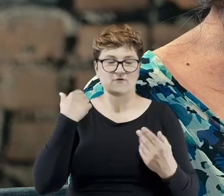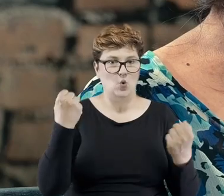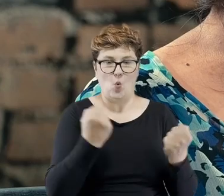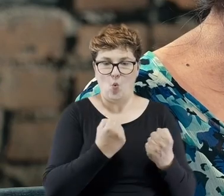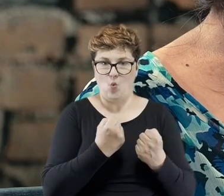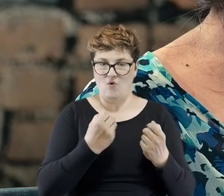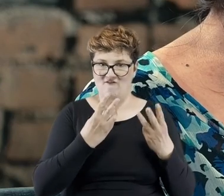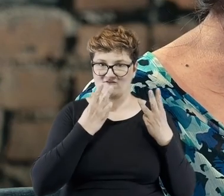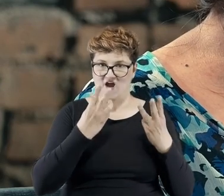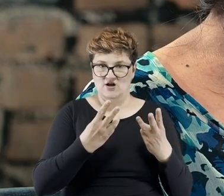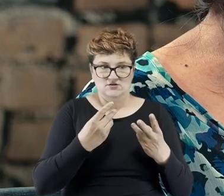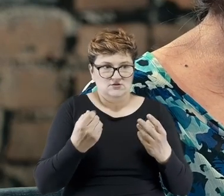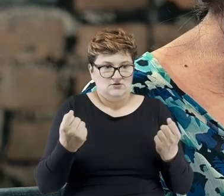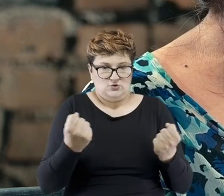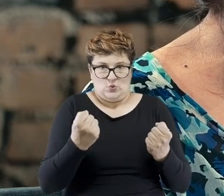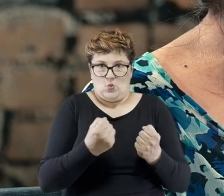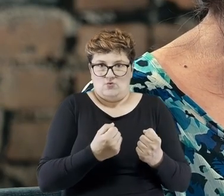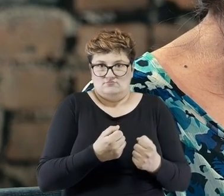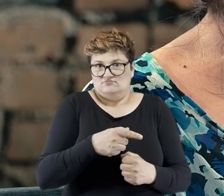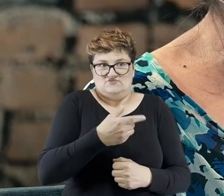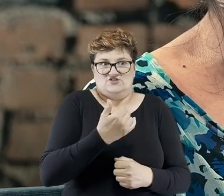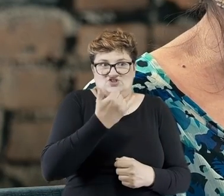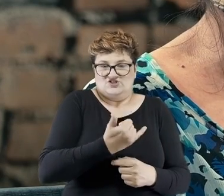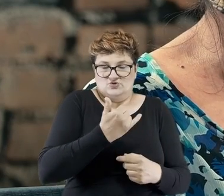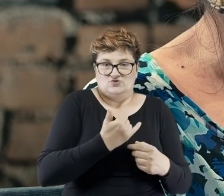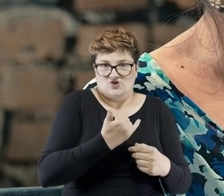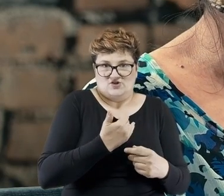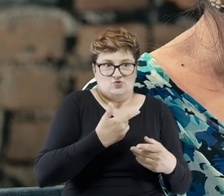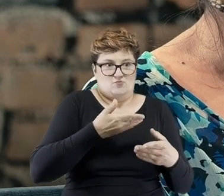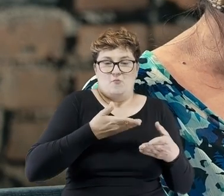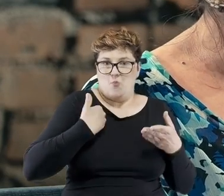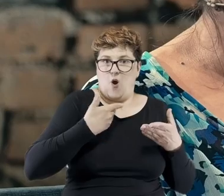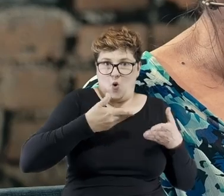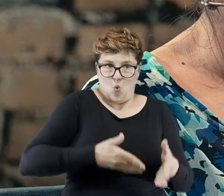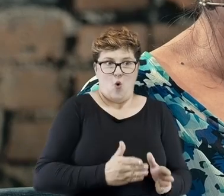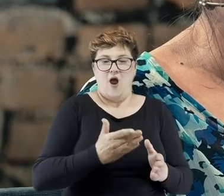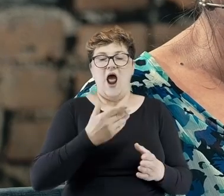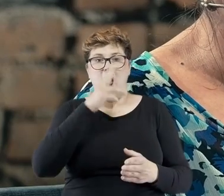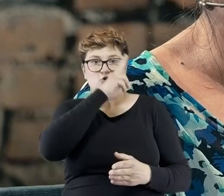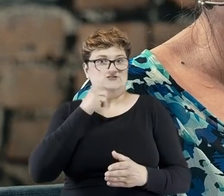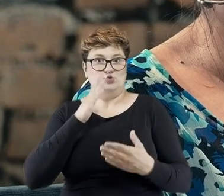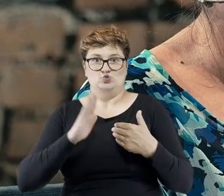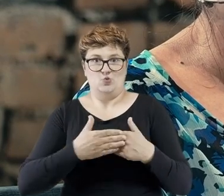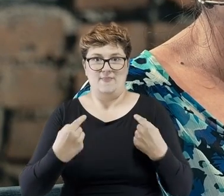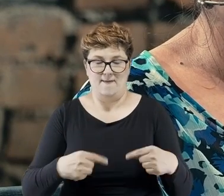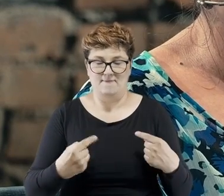Zresztą ten taki chyba odium właśnie nieślubnego dziecka za nią się ciągnęło. No i wychowanie takie światowe. Ona się właściwie z